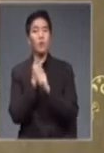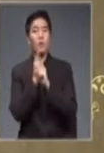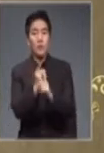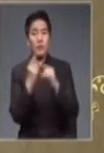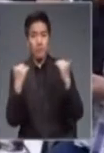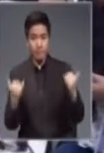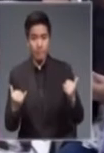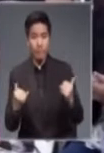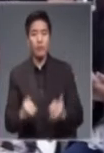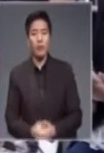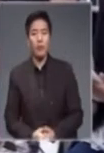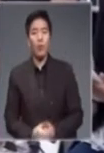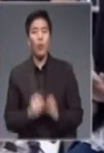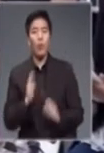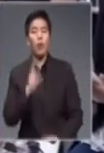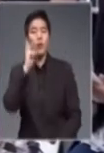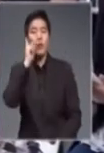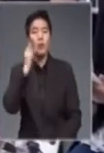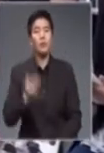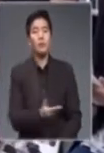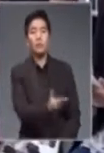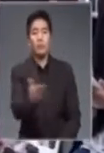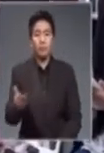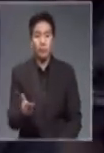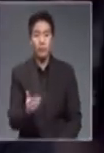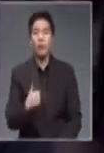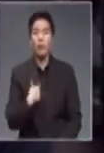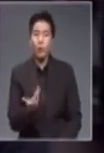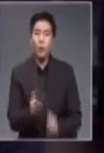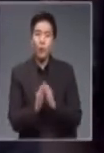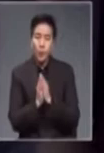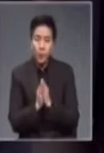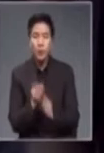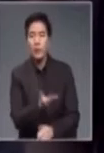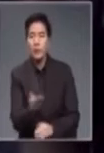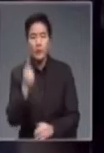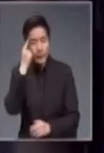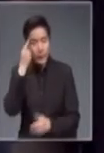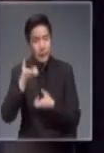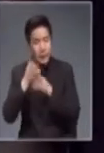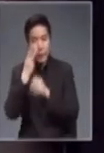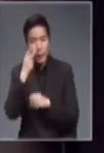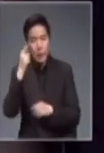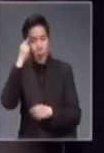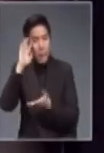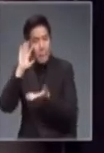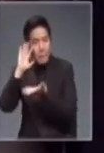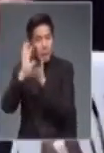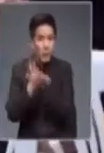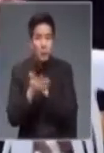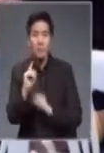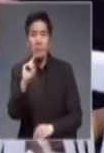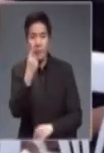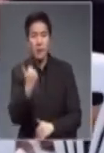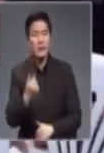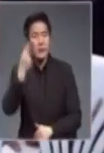องแต่การลงทุนเพื่ออนาคตโดยการให้ความรู้เพิ่มเทคโนโลยีเปิดโอกาสและช่องทางเพื่อให้เป็นทางเลือกของประชาชน